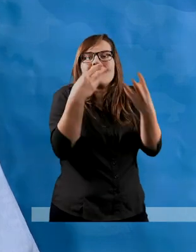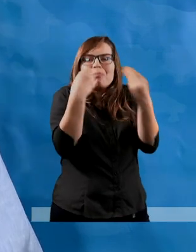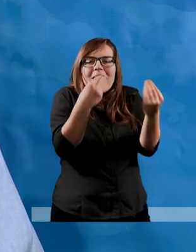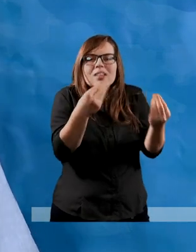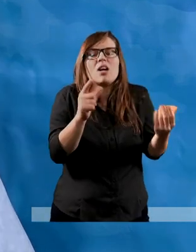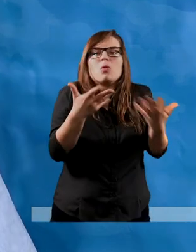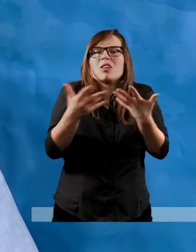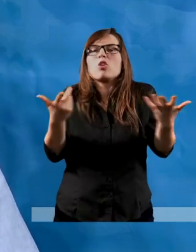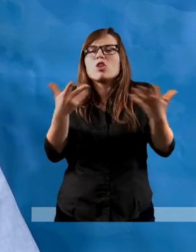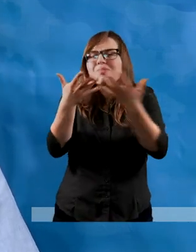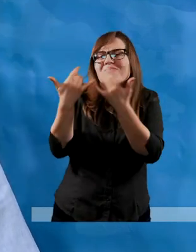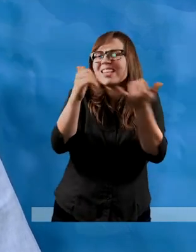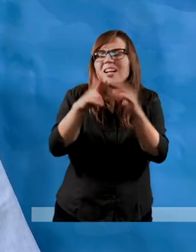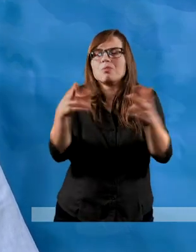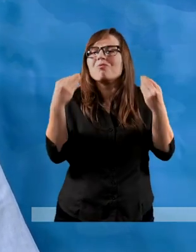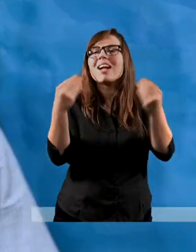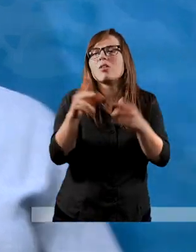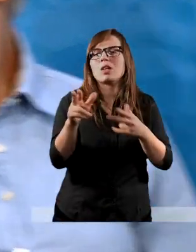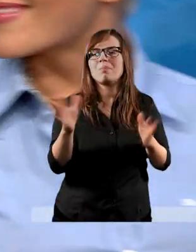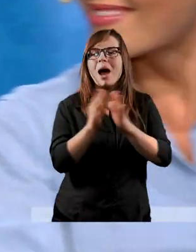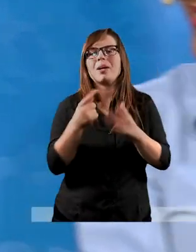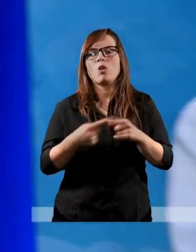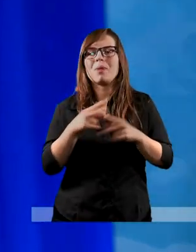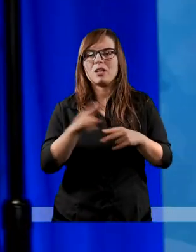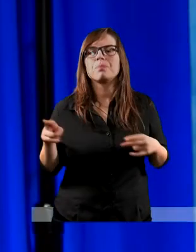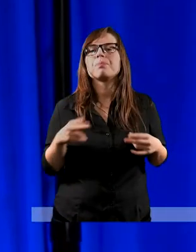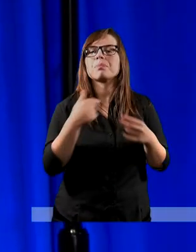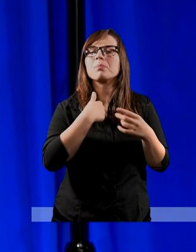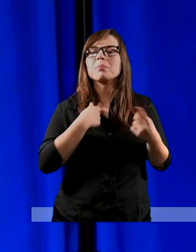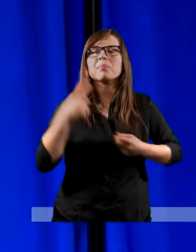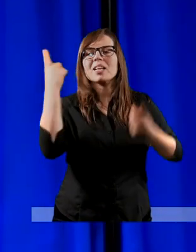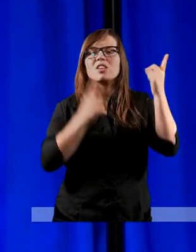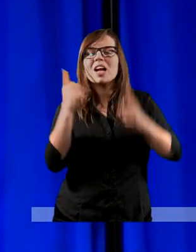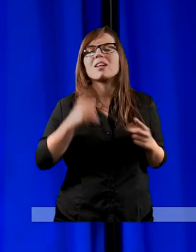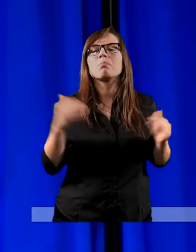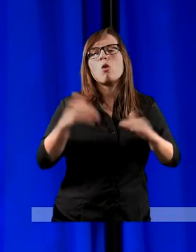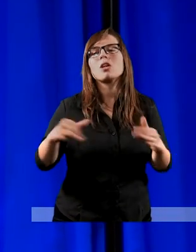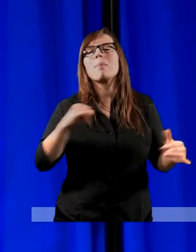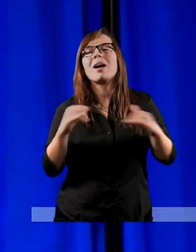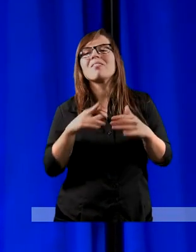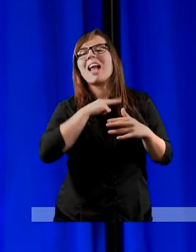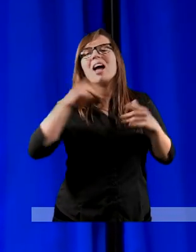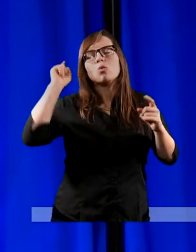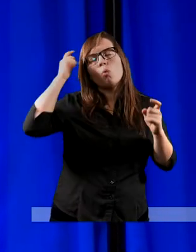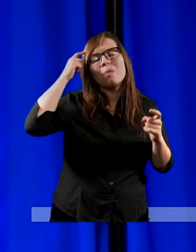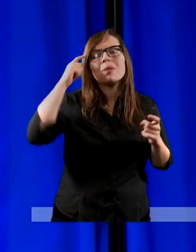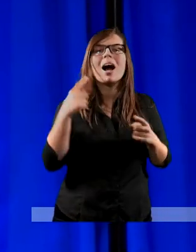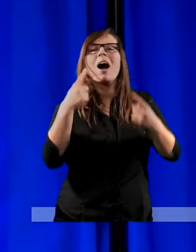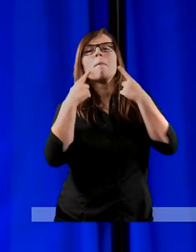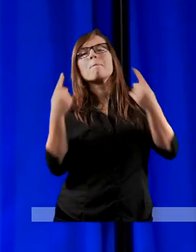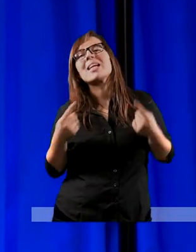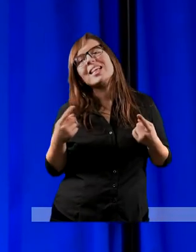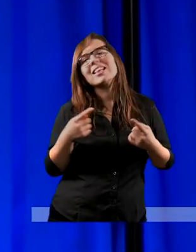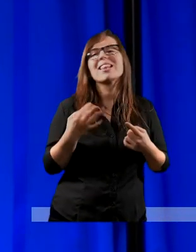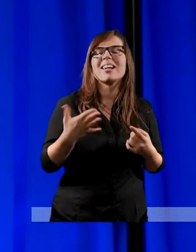po prostu są szczęśliwi i żyją dłużej. Grzesiek. Jeśli można, tak. Bo czasami może panować w naszych umysłach taki mit, że